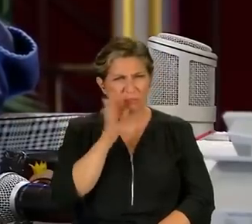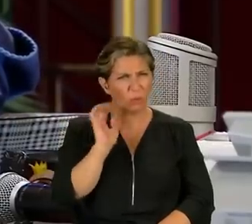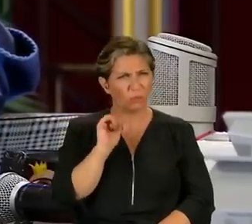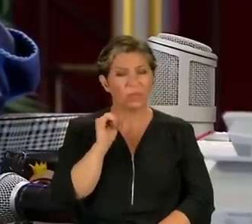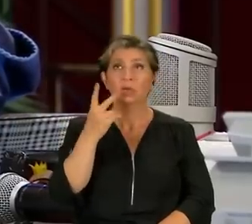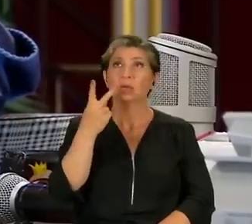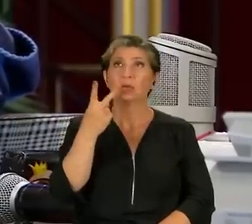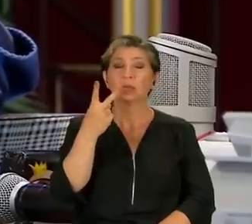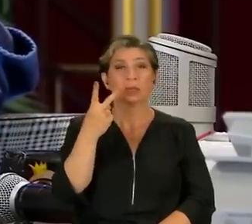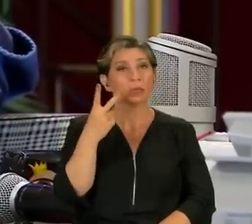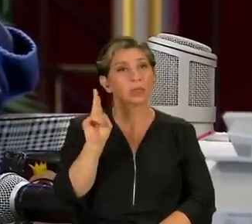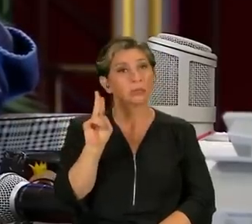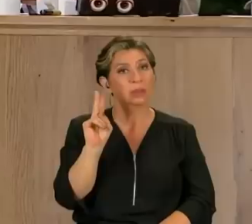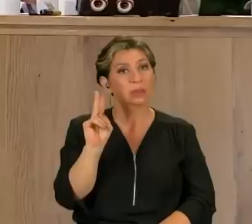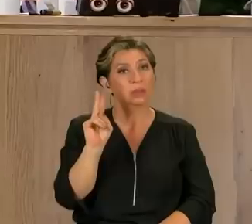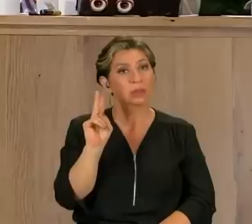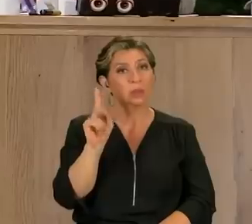onu.